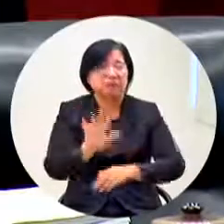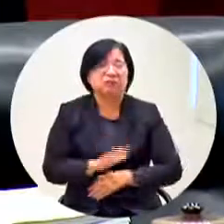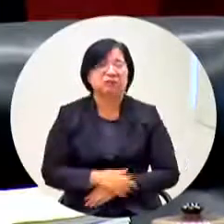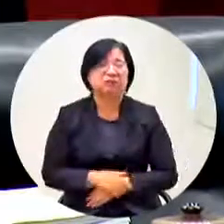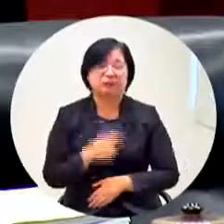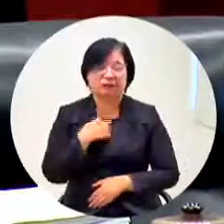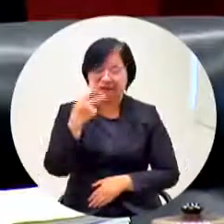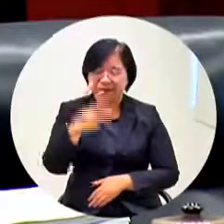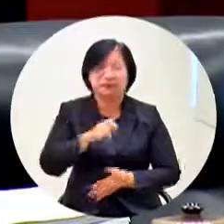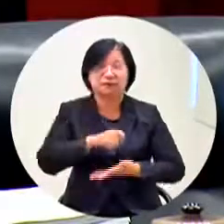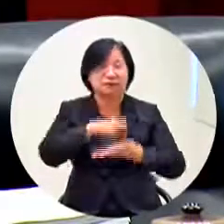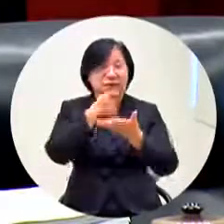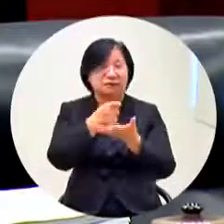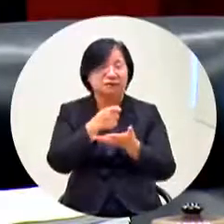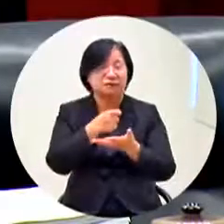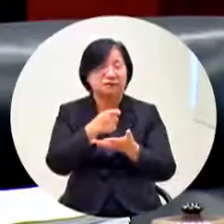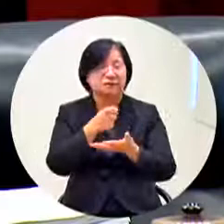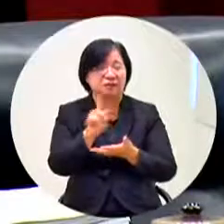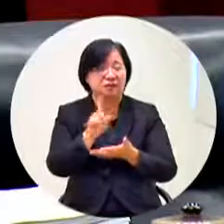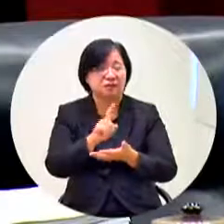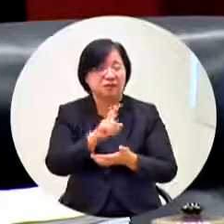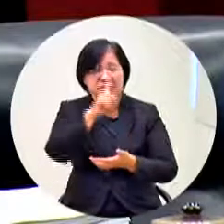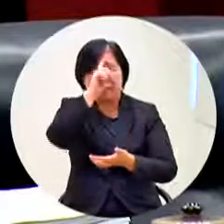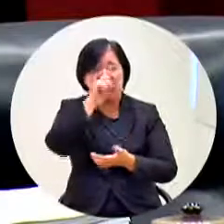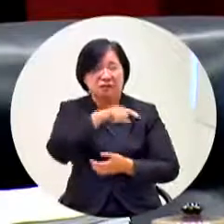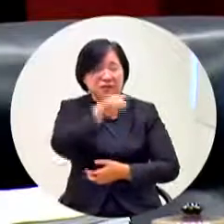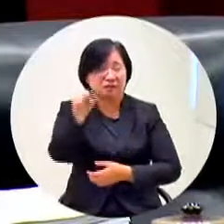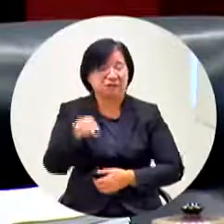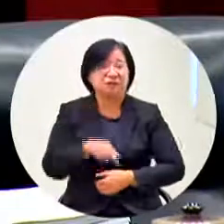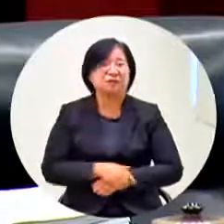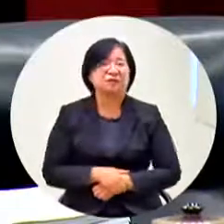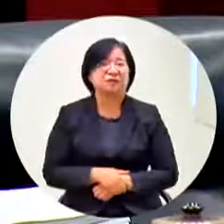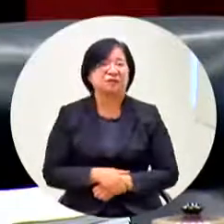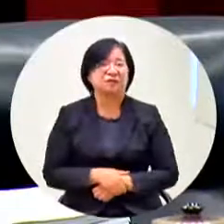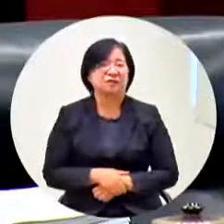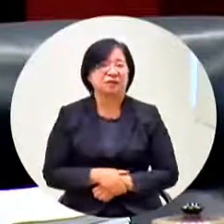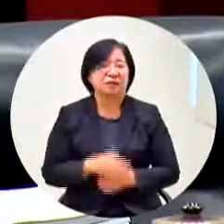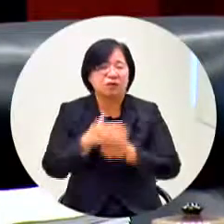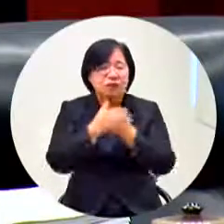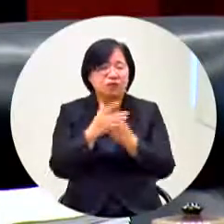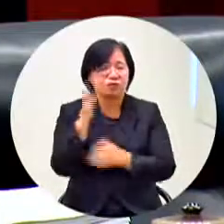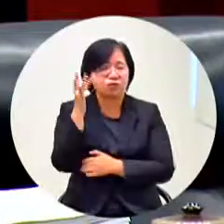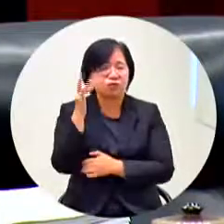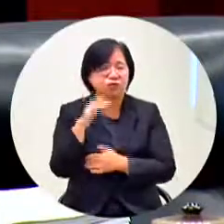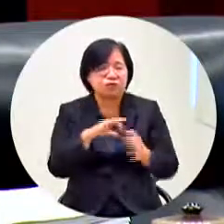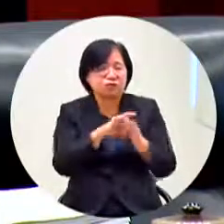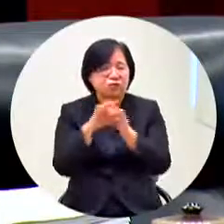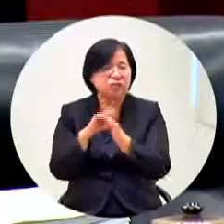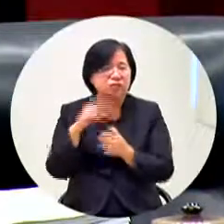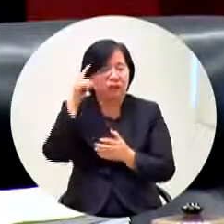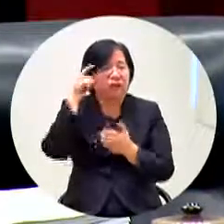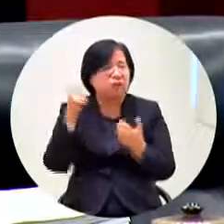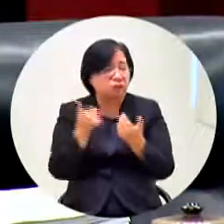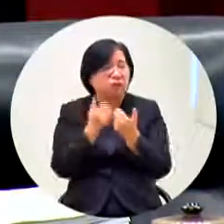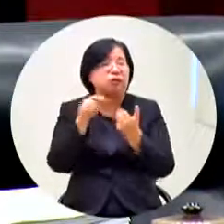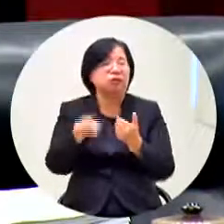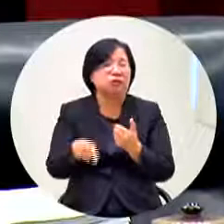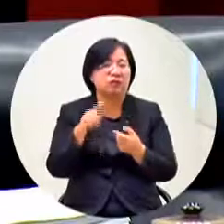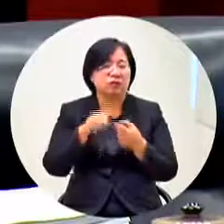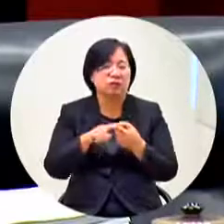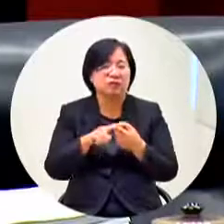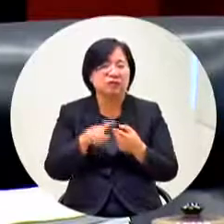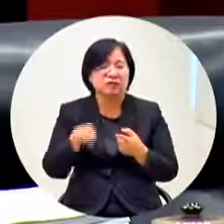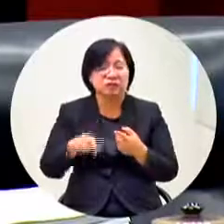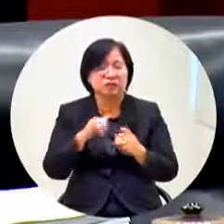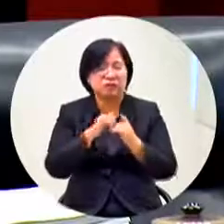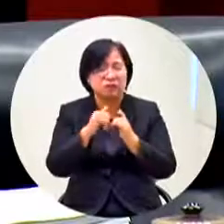来请你们务必，虽然我知道户数联盟反对， 但是我觉得这个是有关于市民的安